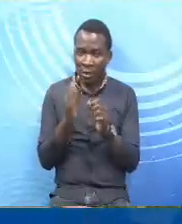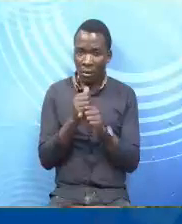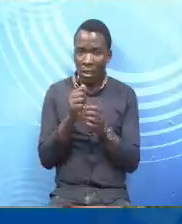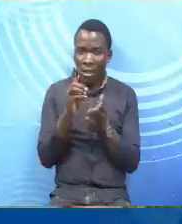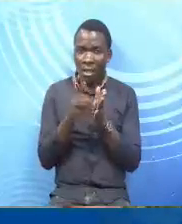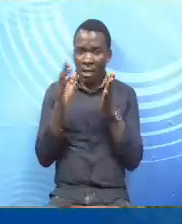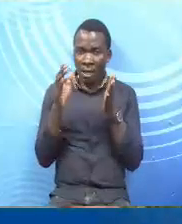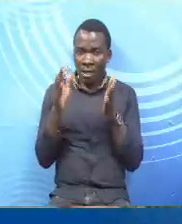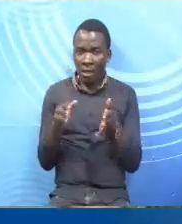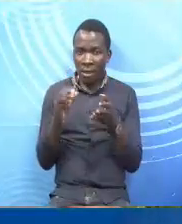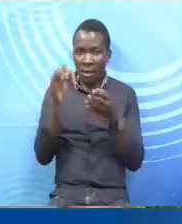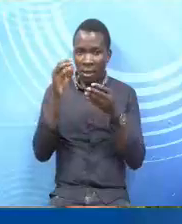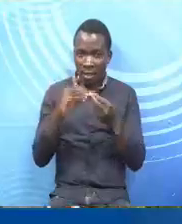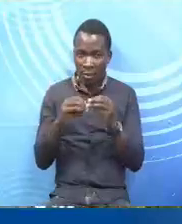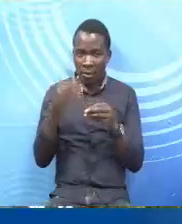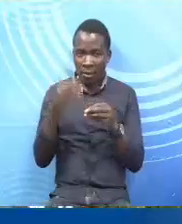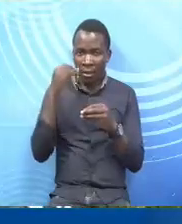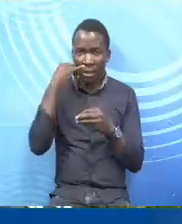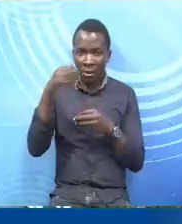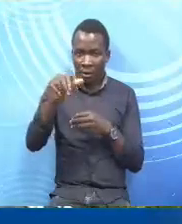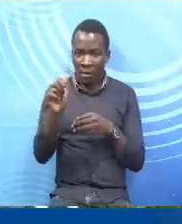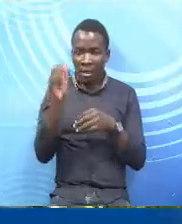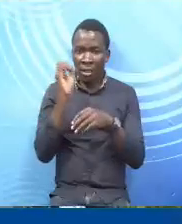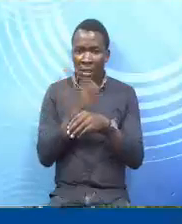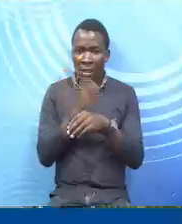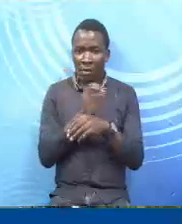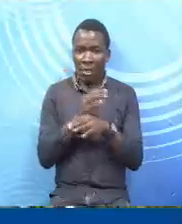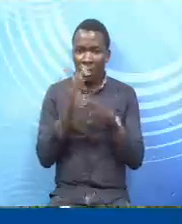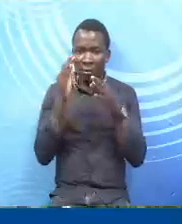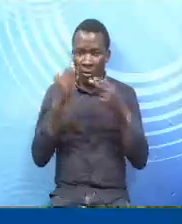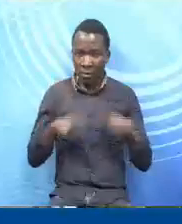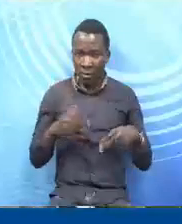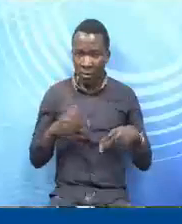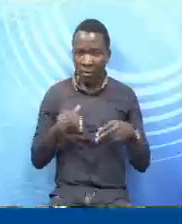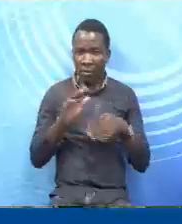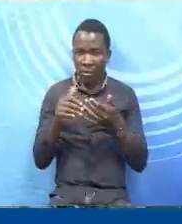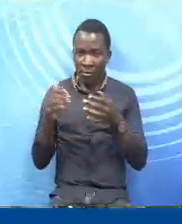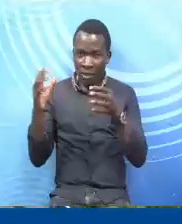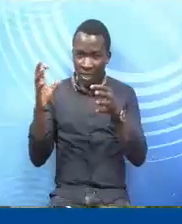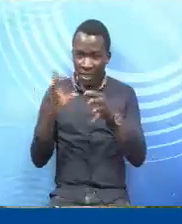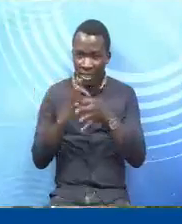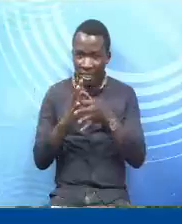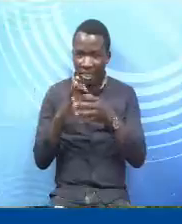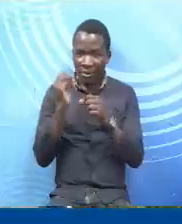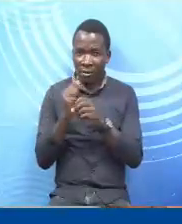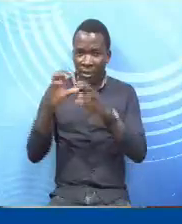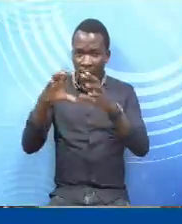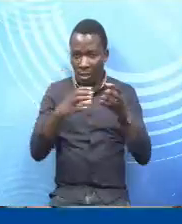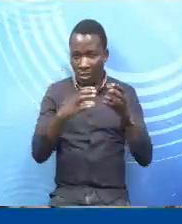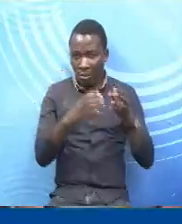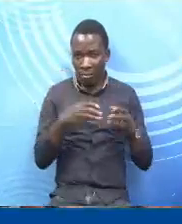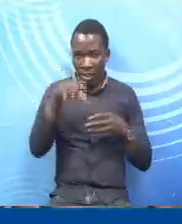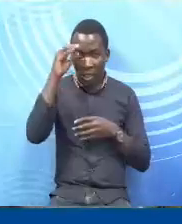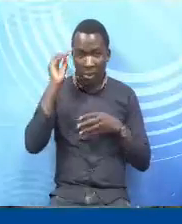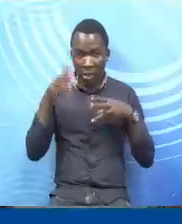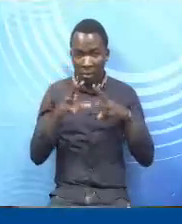dokteri amatelefone yabo n'abajyanama b'ubuzima twamaze kubihuza twakoze za groupe za WhatsApp ku